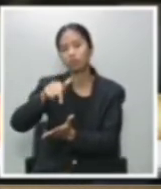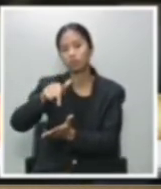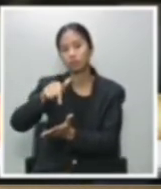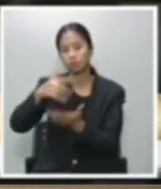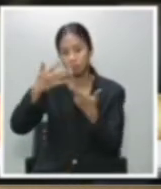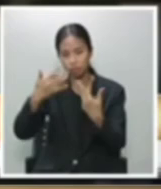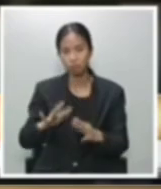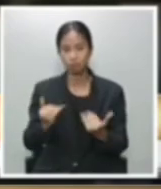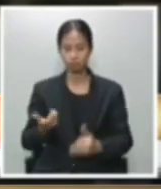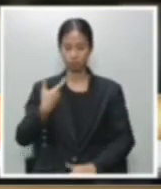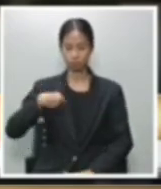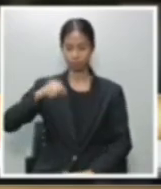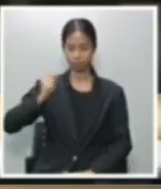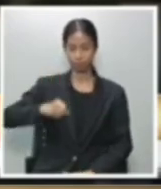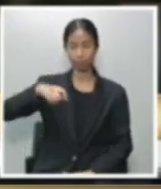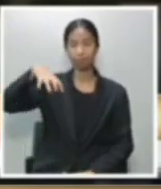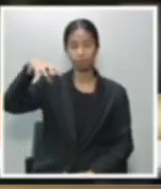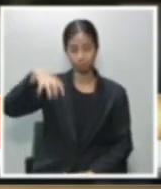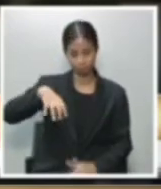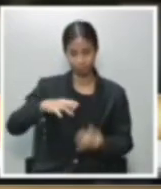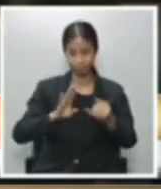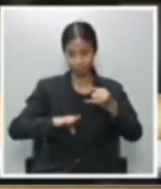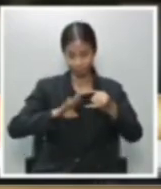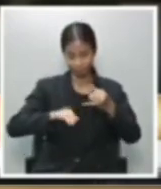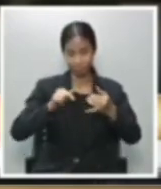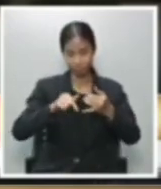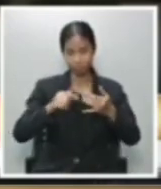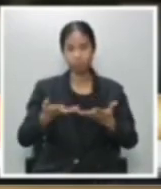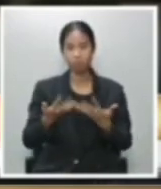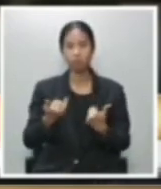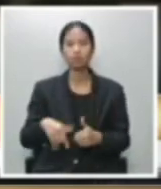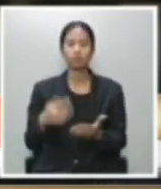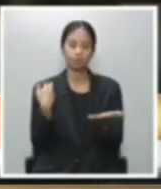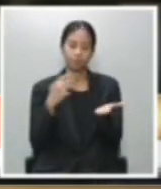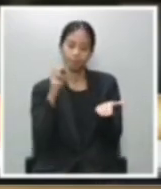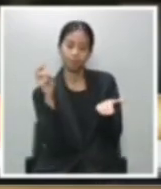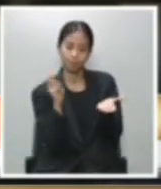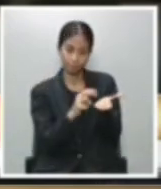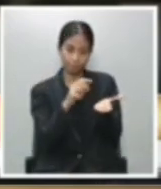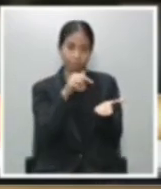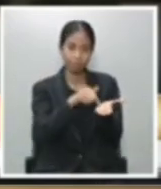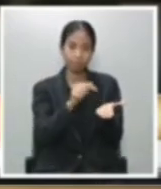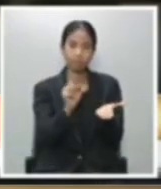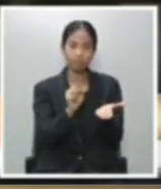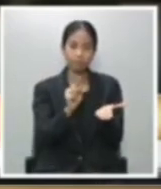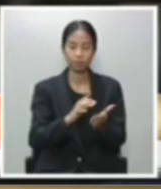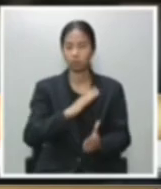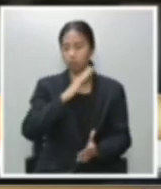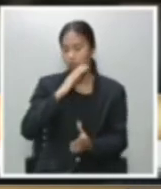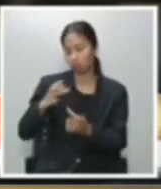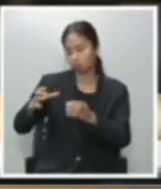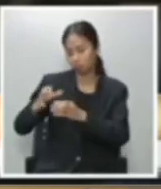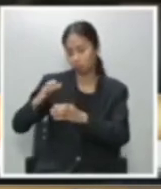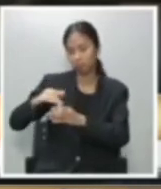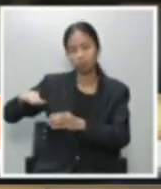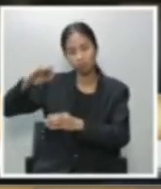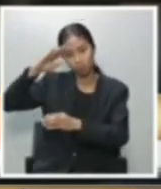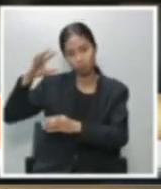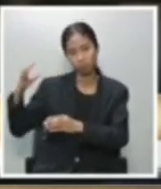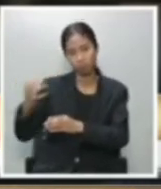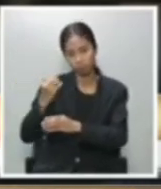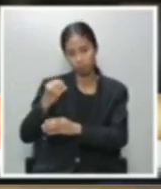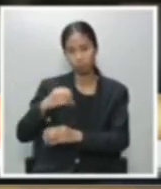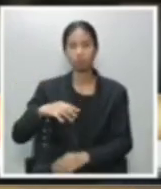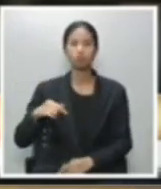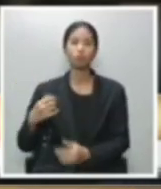ของศาลฎีกาด้วยความเคารพจริงๆได้มีการรับรองว่าผู้รัฐประหารนั้นเป็นผู้ใช้อำนาจปกครองหลัง